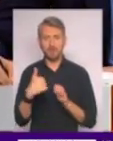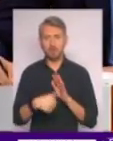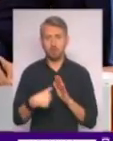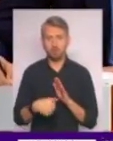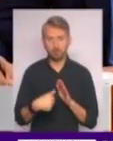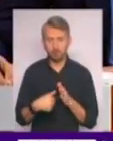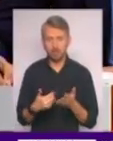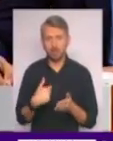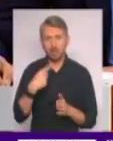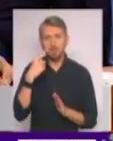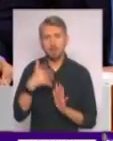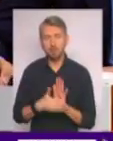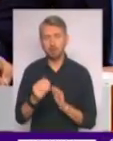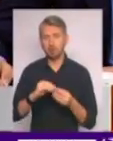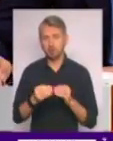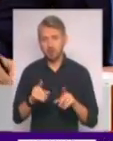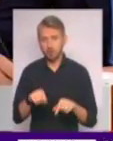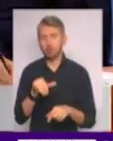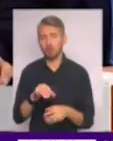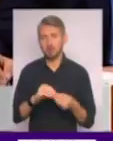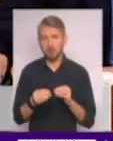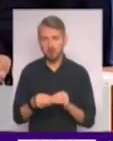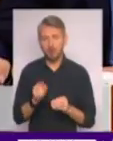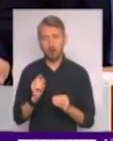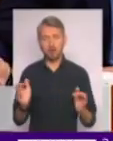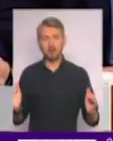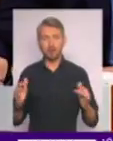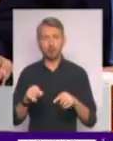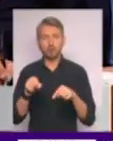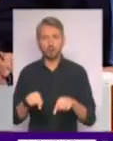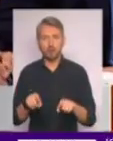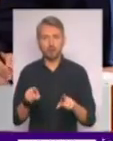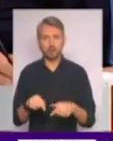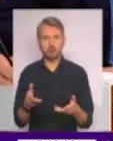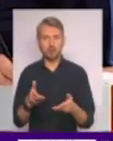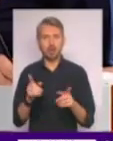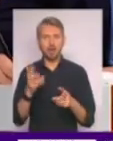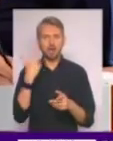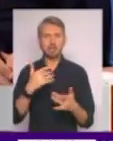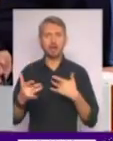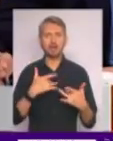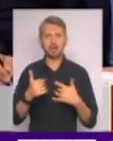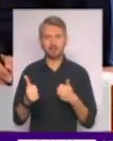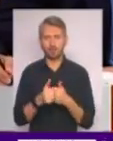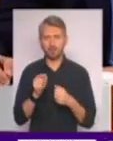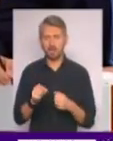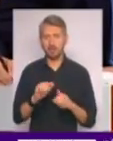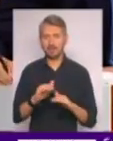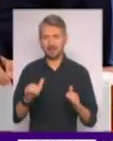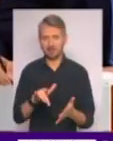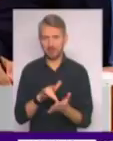ну, я понимаю их проблемы тоже, у них проблемы, они стекаются сюда, даже вот когда концерты возле этого детского